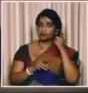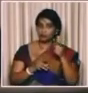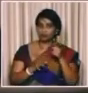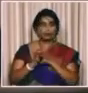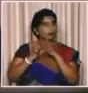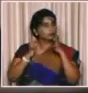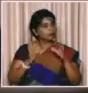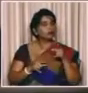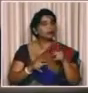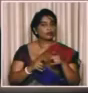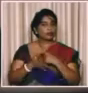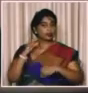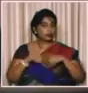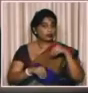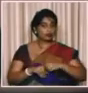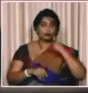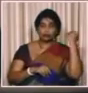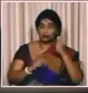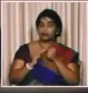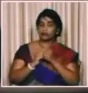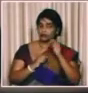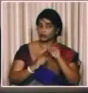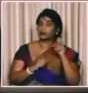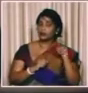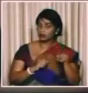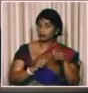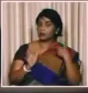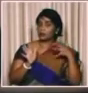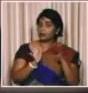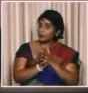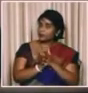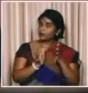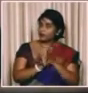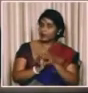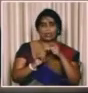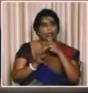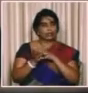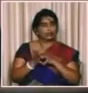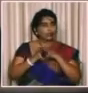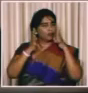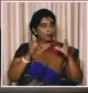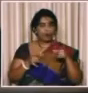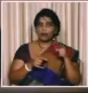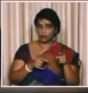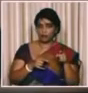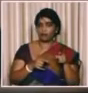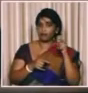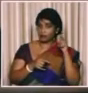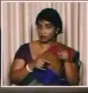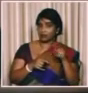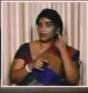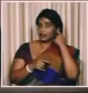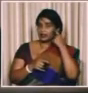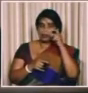ලොකු මැතිවන්න ව්‍යාපාරයක් ගෙනියනවා ඒකේ ඔබතුමත් එක්ක ඇල්ලලා ගැල්ලා දිස්ත්‍රික්ක වශයෙන් විශාල ප්‍රමාණයක් ඉන්නවා ඔබතුමාම